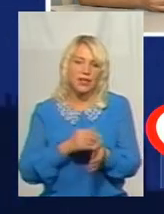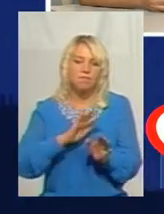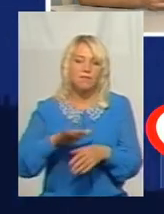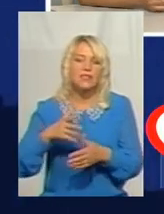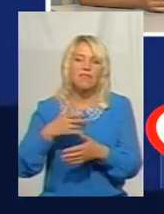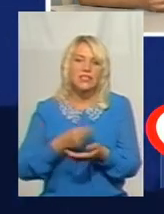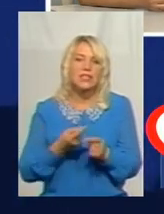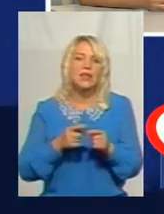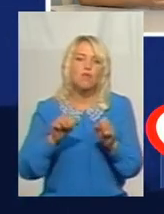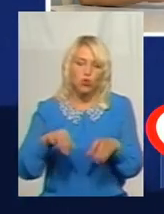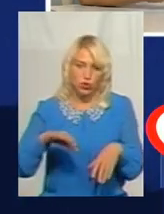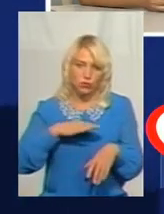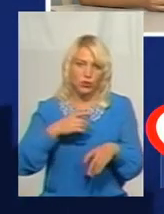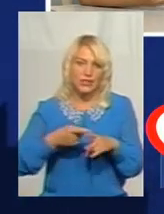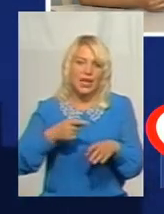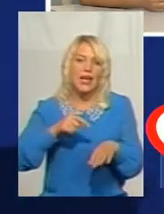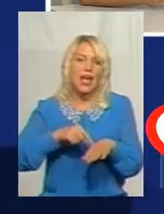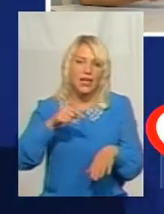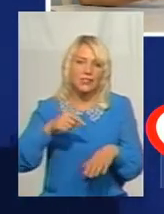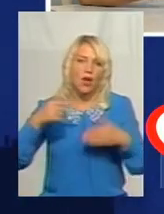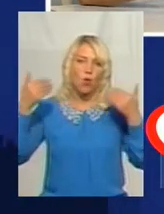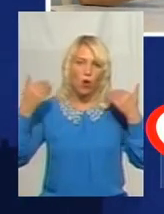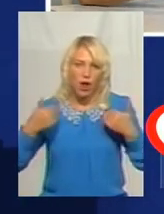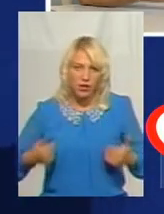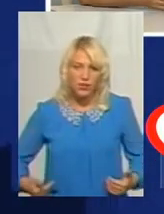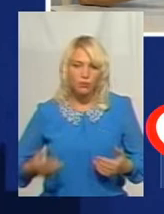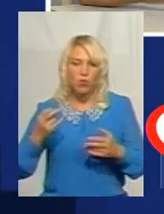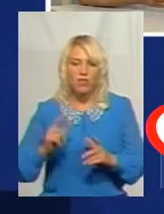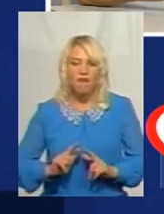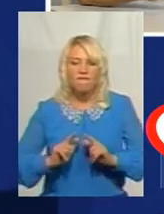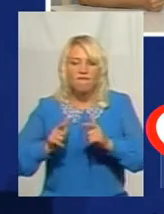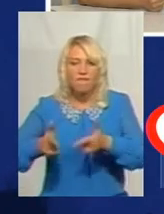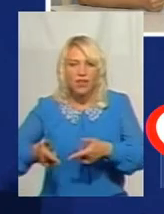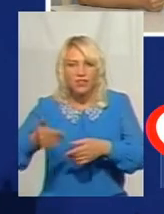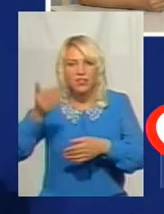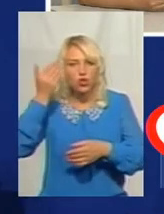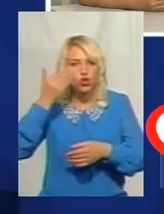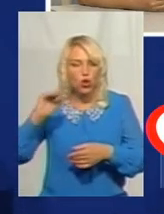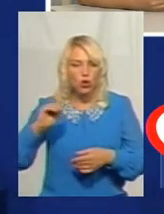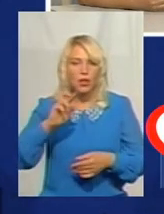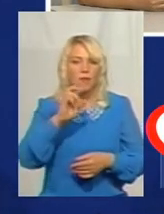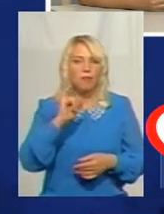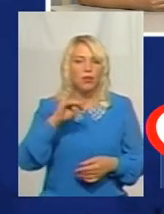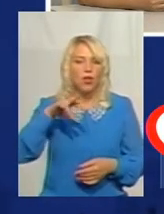вакцинації це може бути. Це реакція організму на введення стороннього білка в організм.